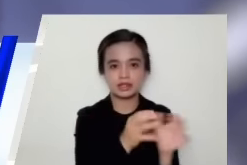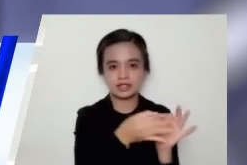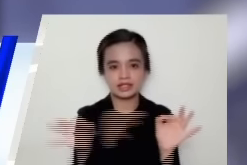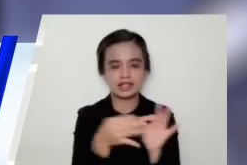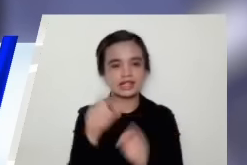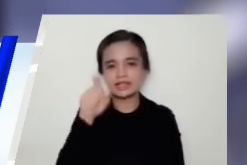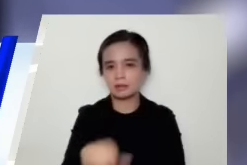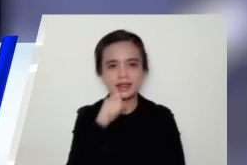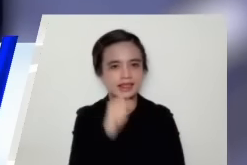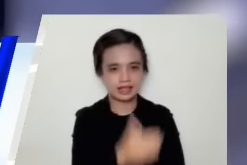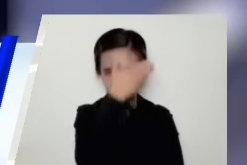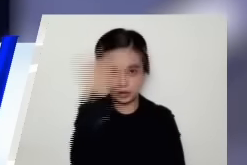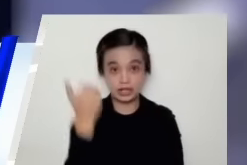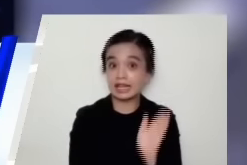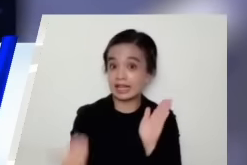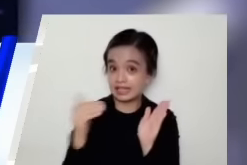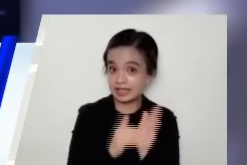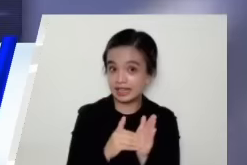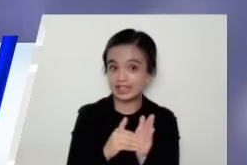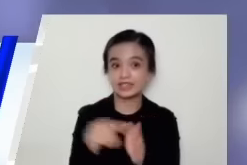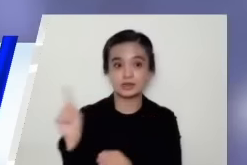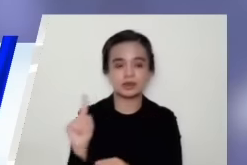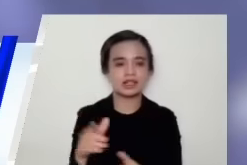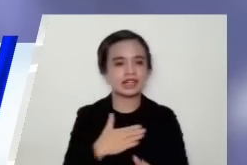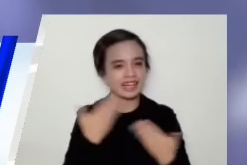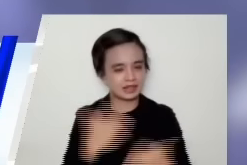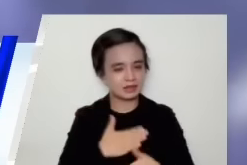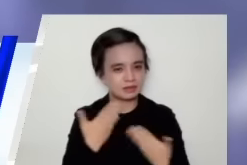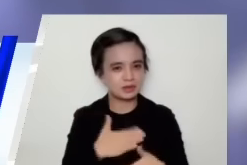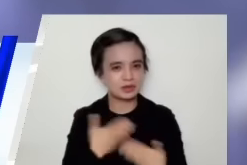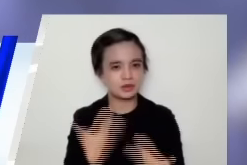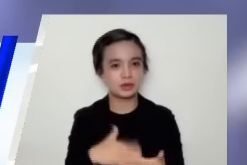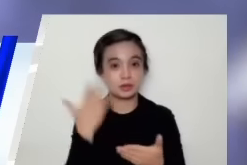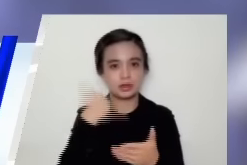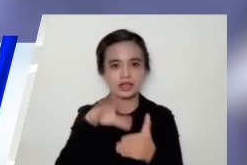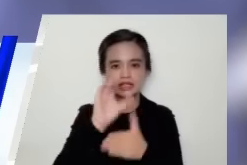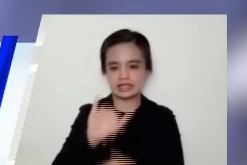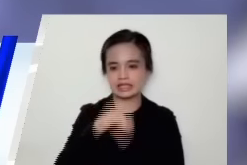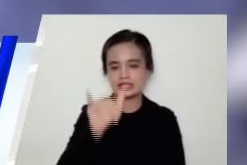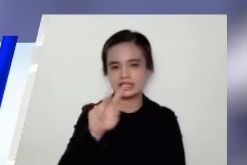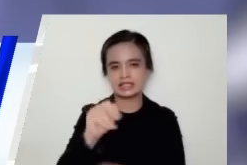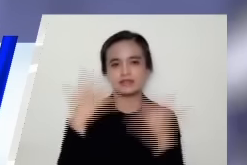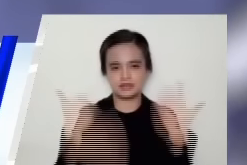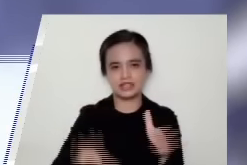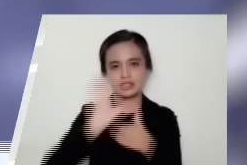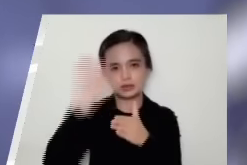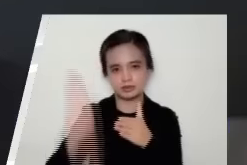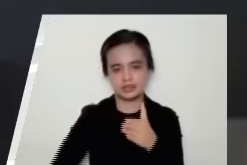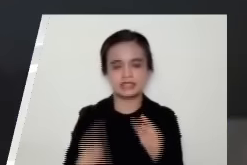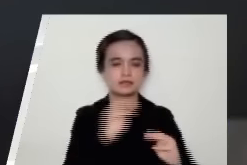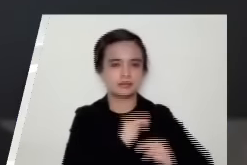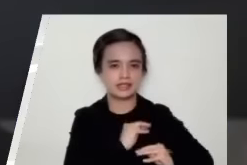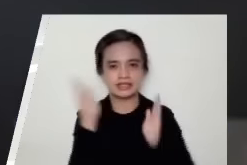Kaya happy na naman ang ARMY na overjoyed pa sa pagkumpleto ni Jin ng kanyang mandatory military service.